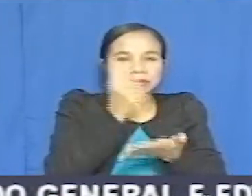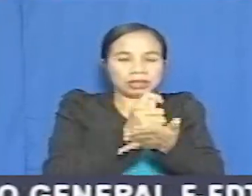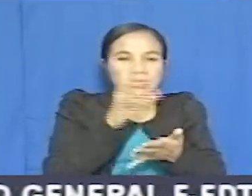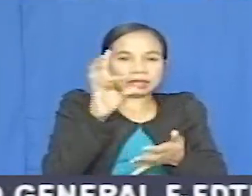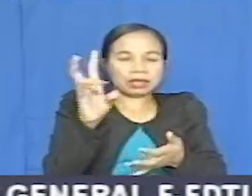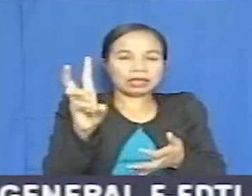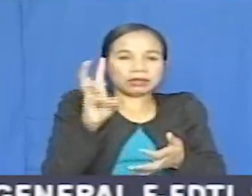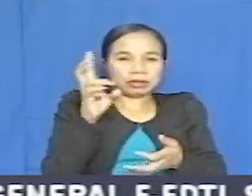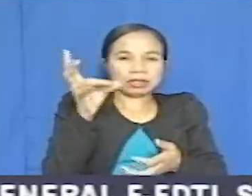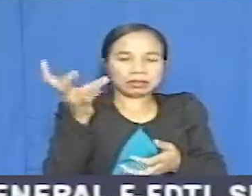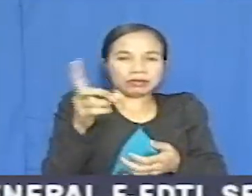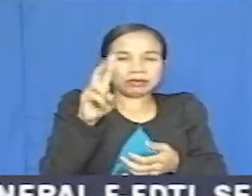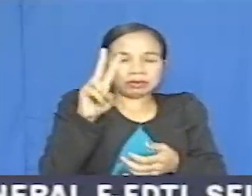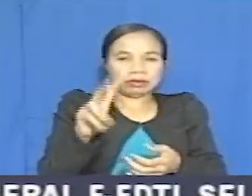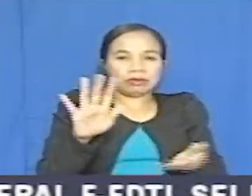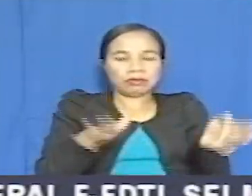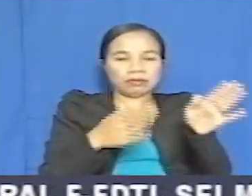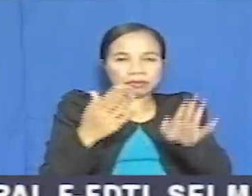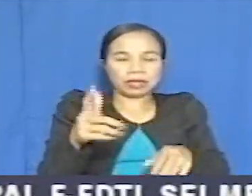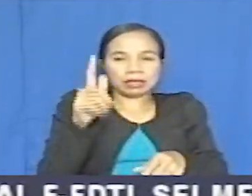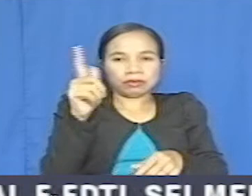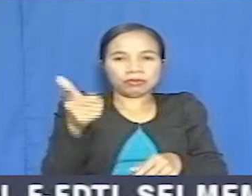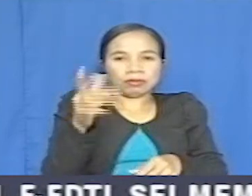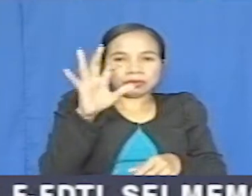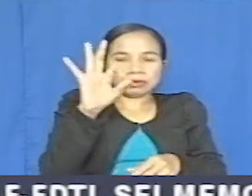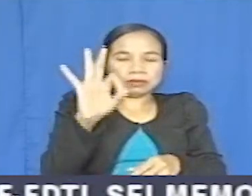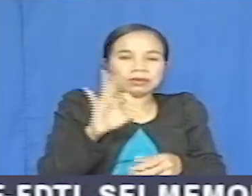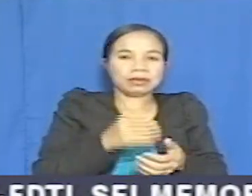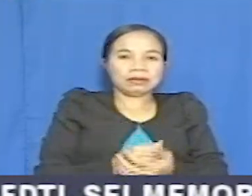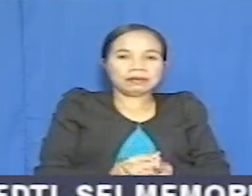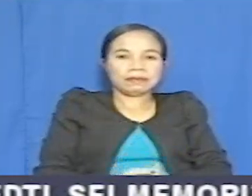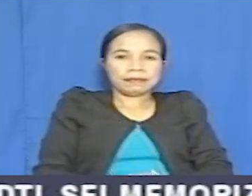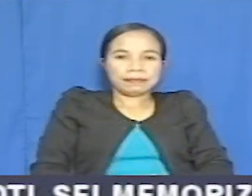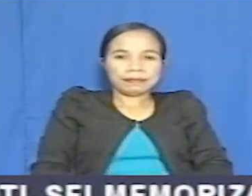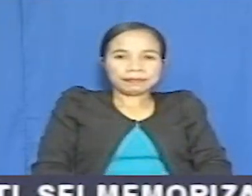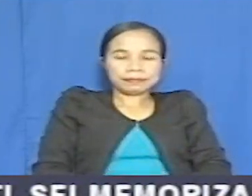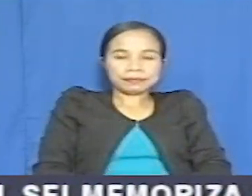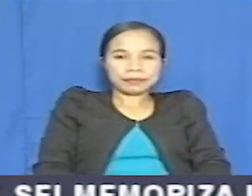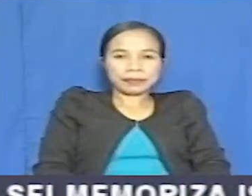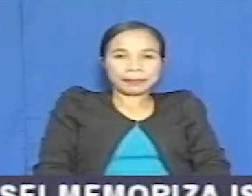rua, no caso cumulativo óbito ruanulu resinsia. Equipa cobertura, Baer Teteli.